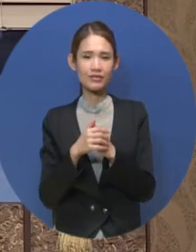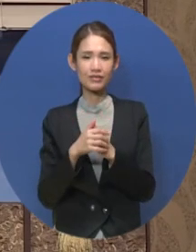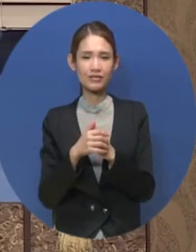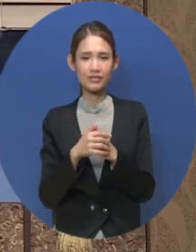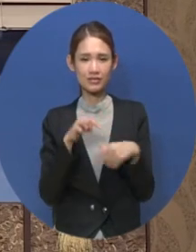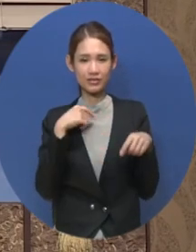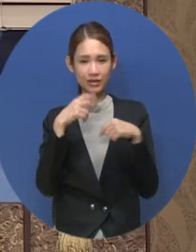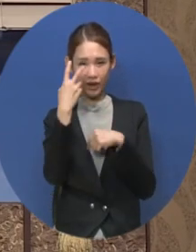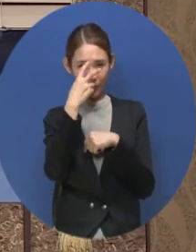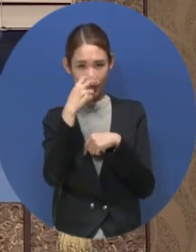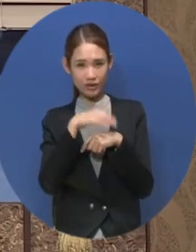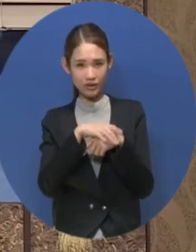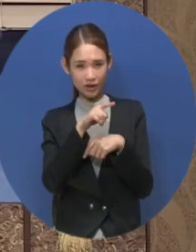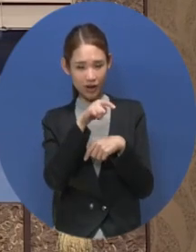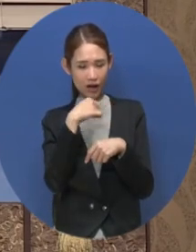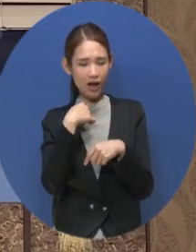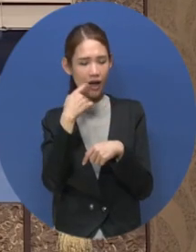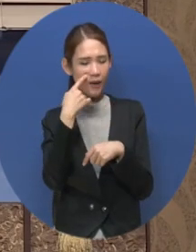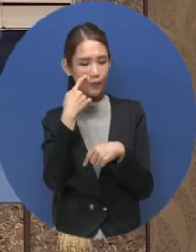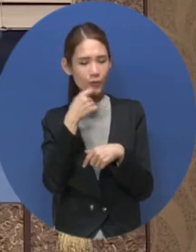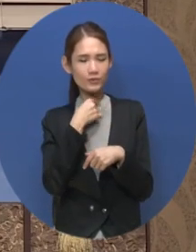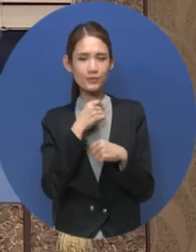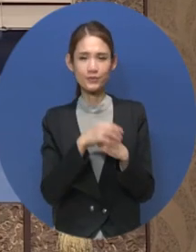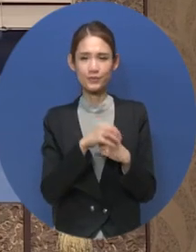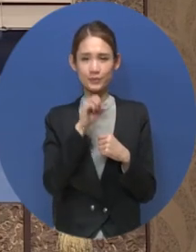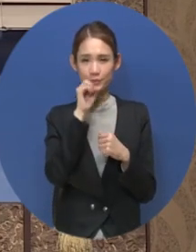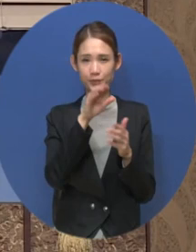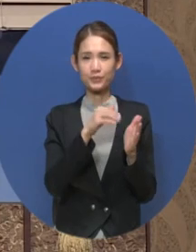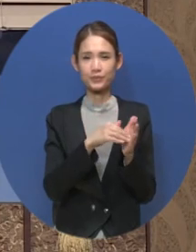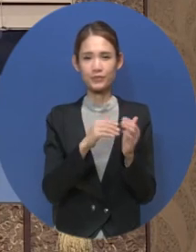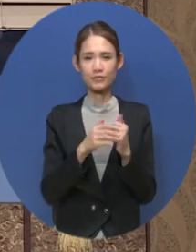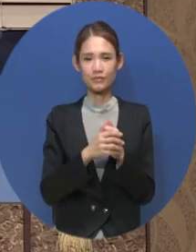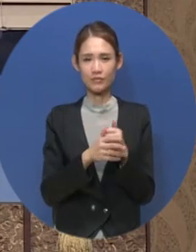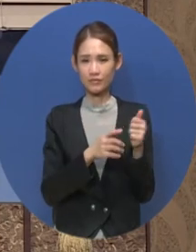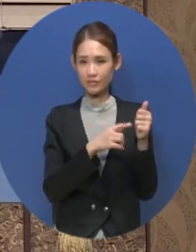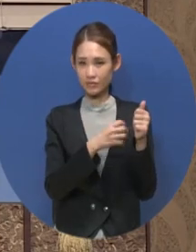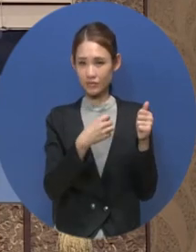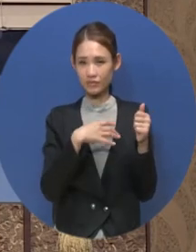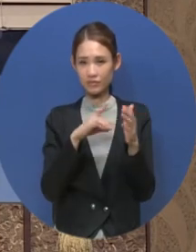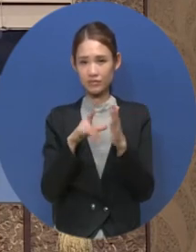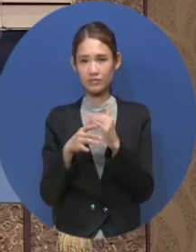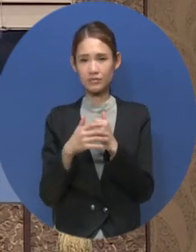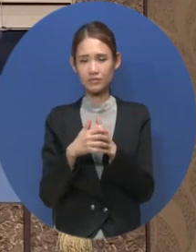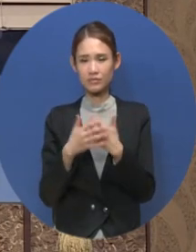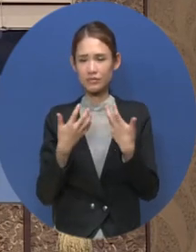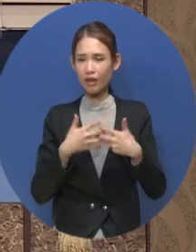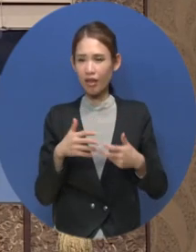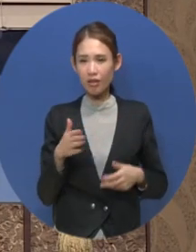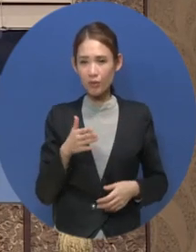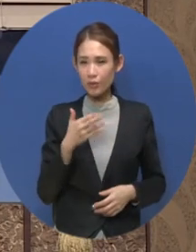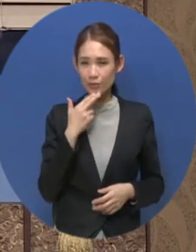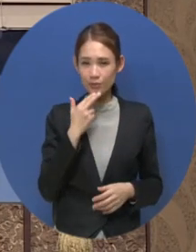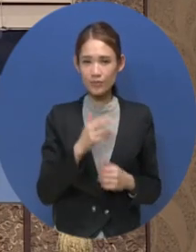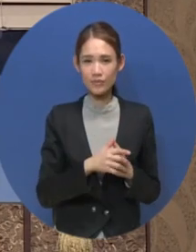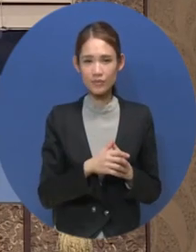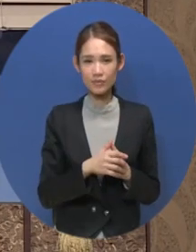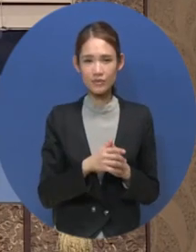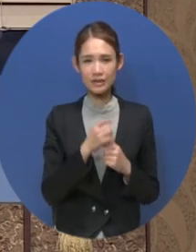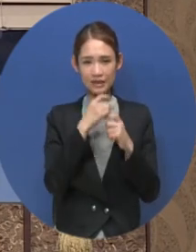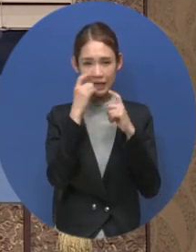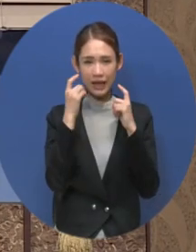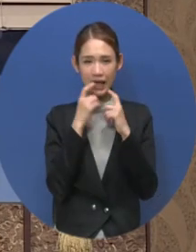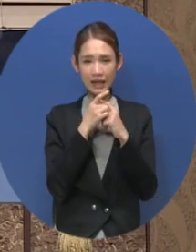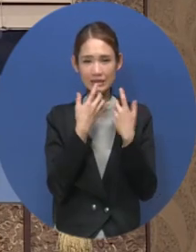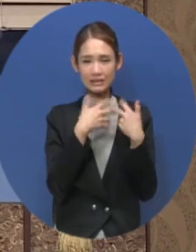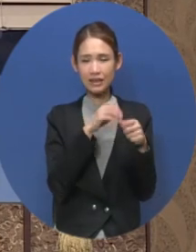사격 감독님한테 예. 제가 사격을 좀 한번 해보고 싶다. 예. 그 이제 그분이 그때만 해도 장비가 없어가지고 다 개인